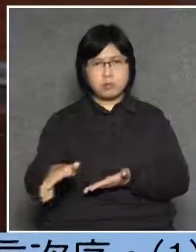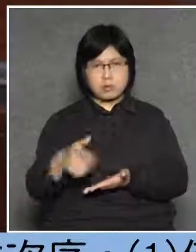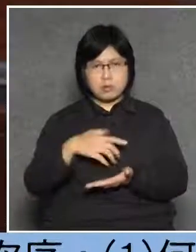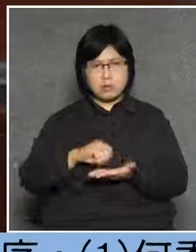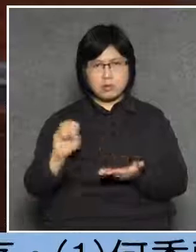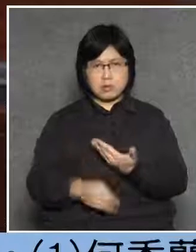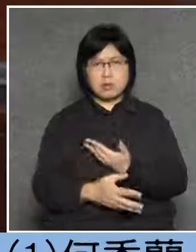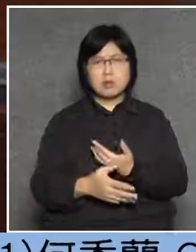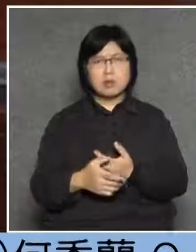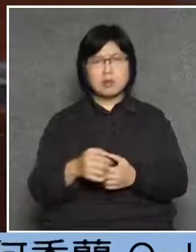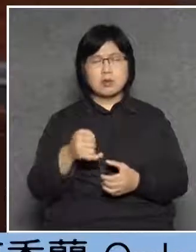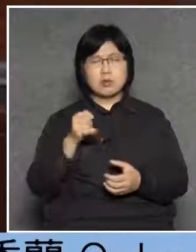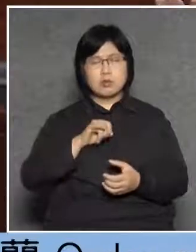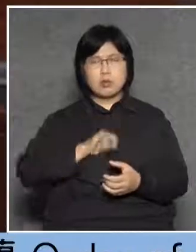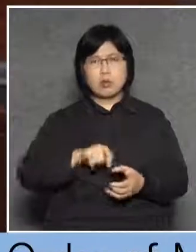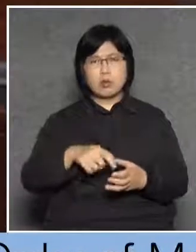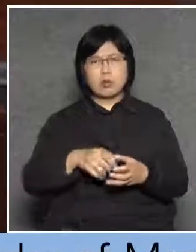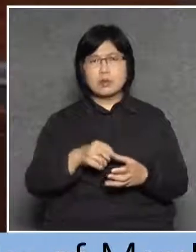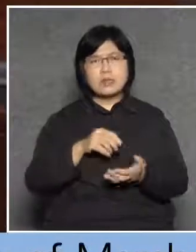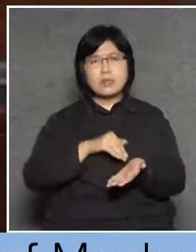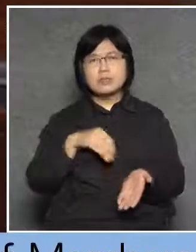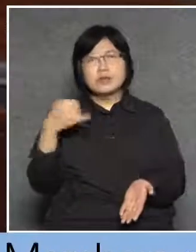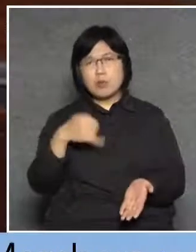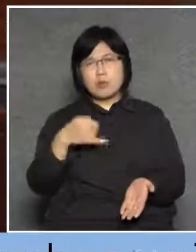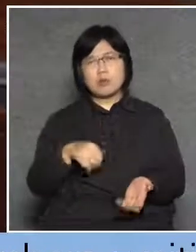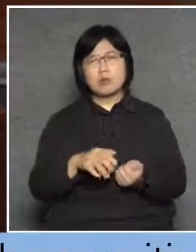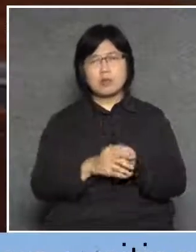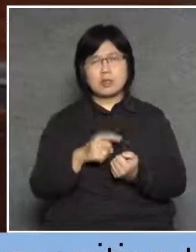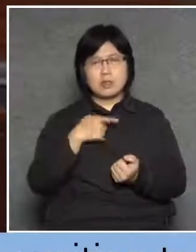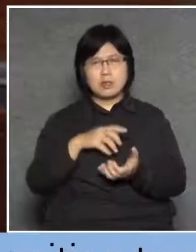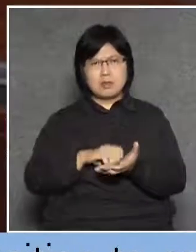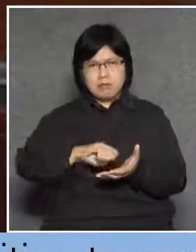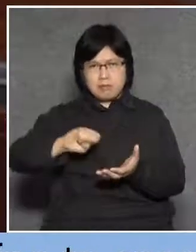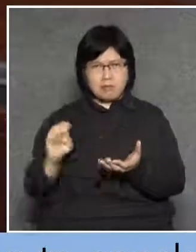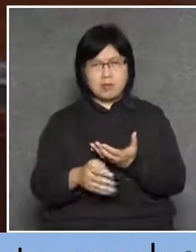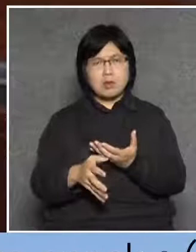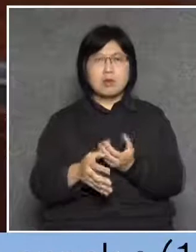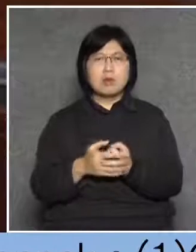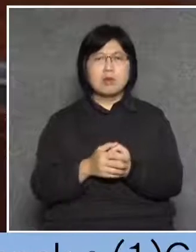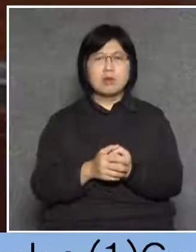这个毒瘤的存在是没得医的，你一定要铲除这个毒瘤。